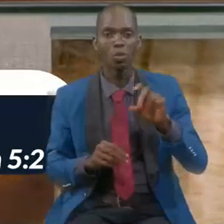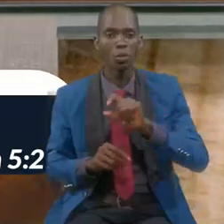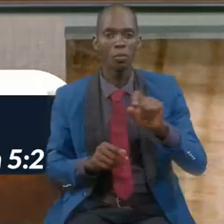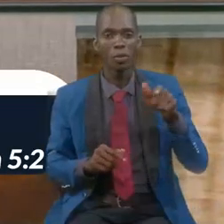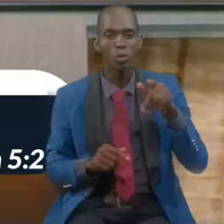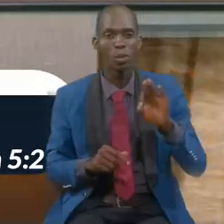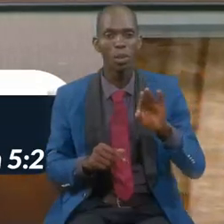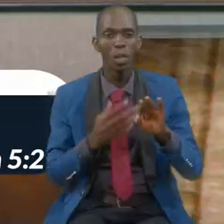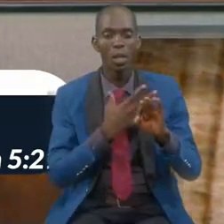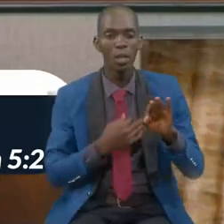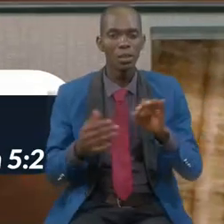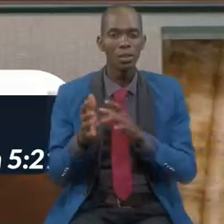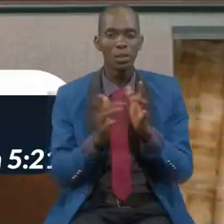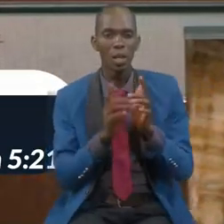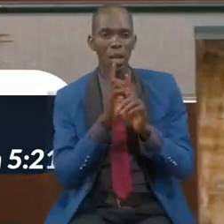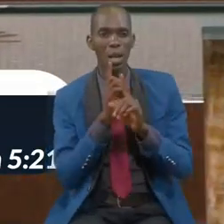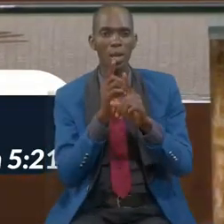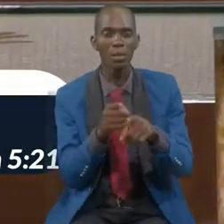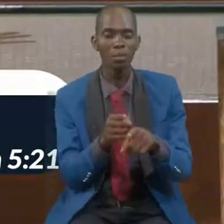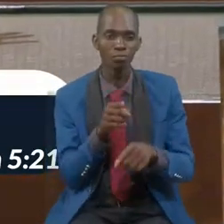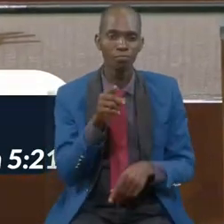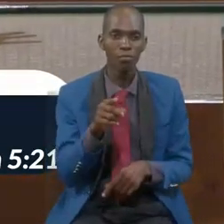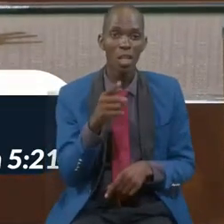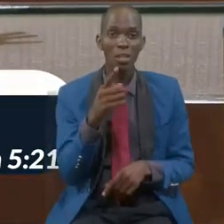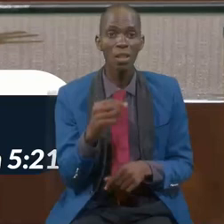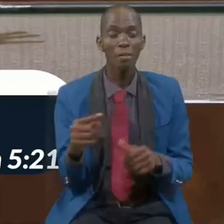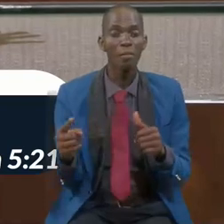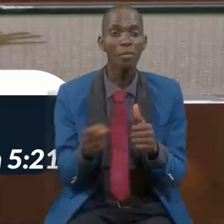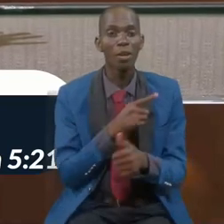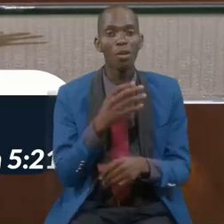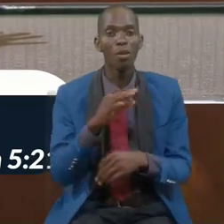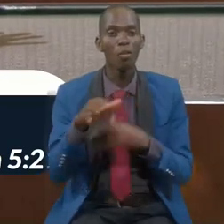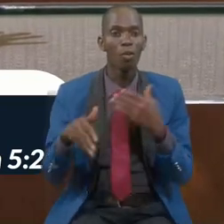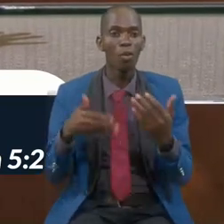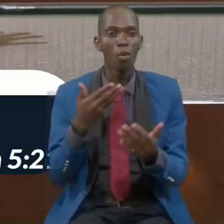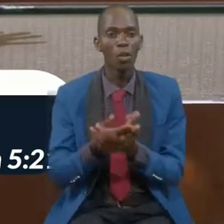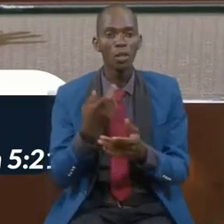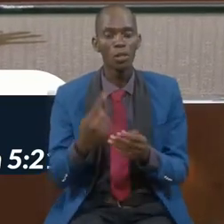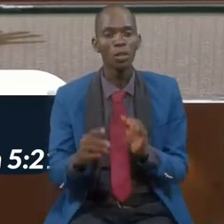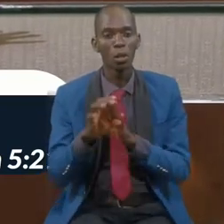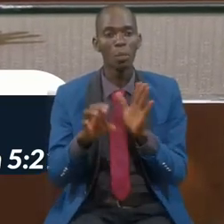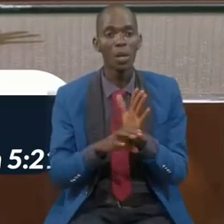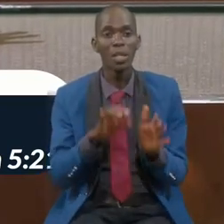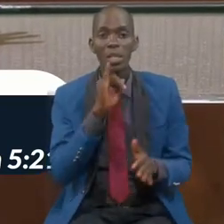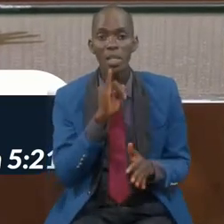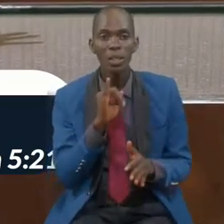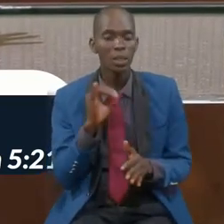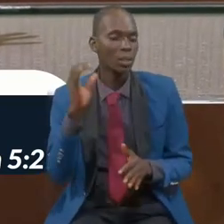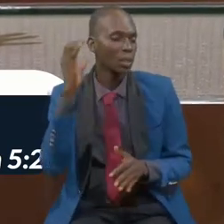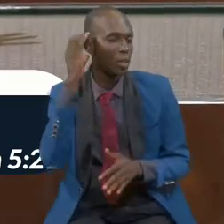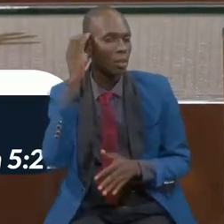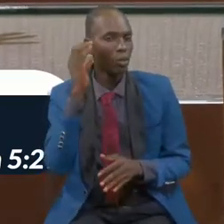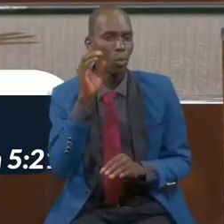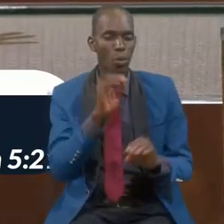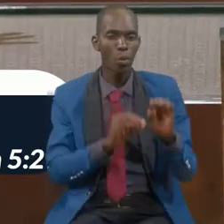Marc 12, verset 29. Jésus répondit, voici le premier,